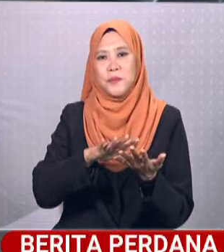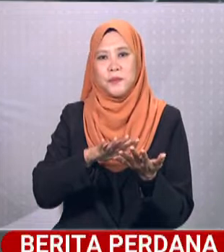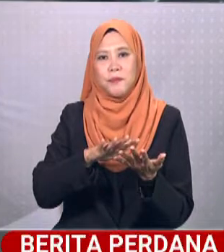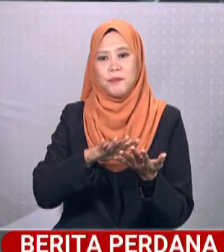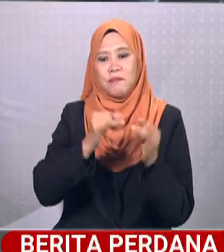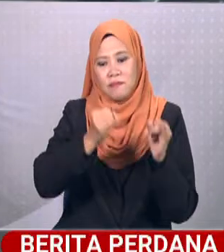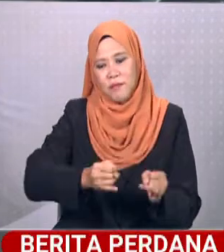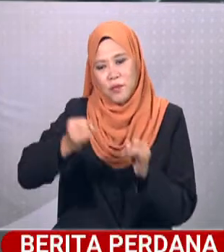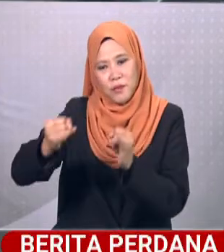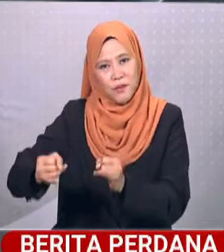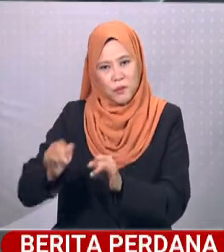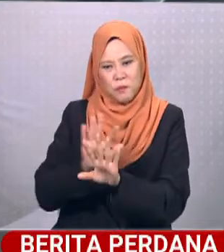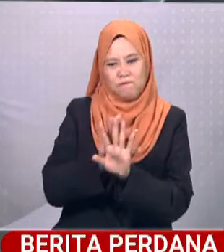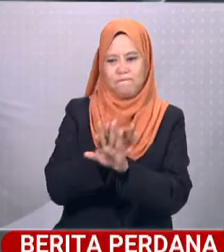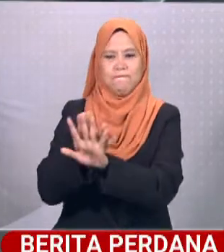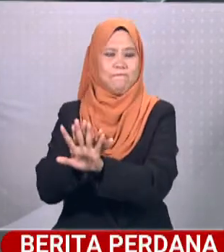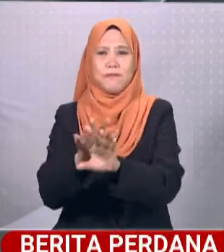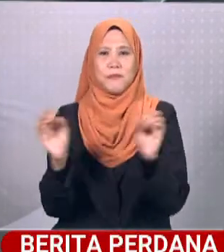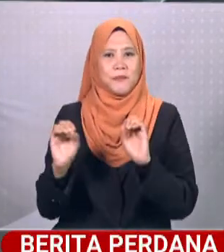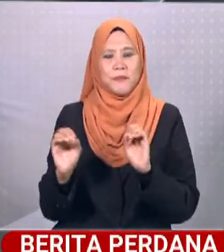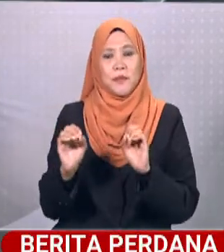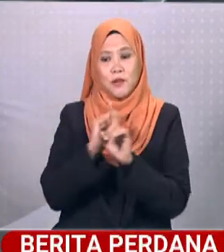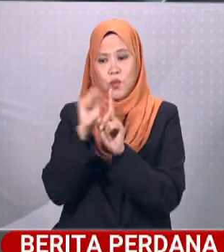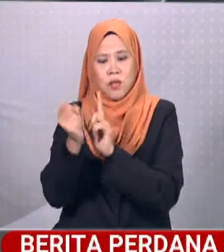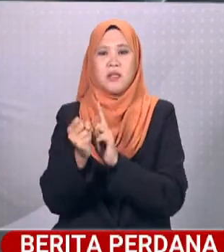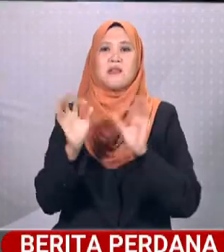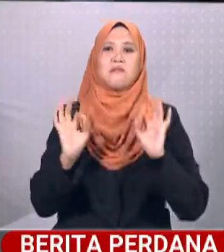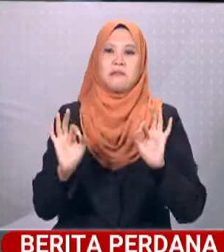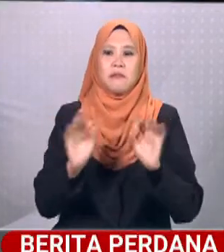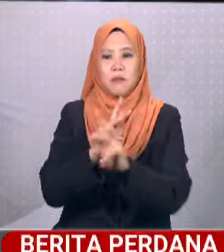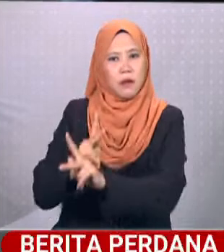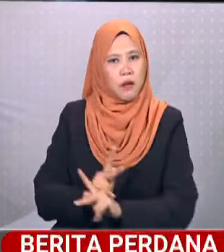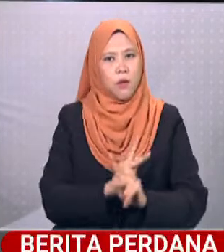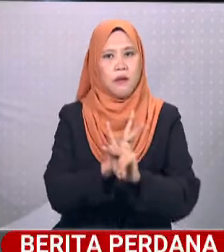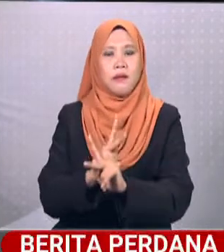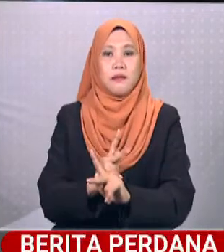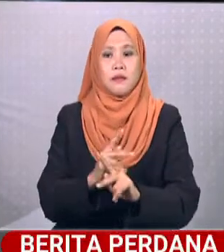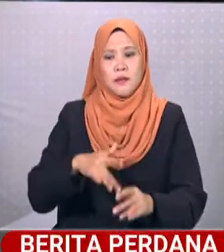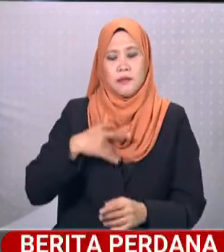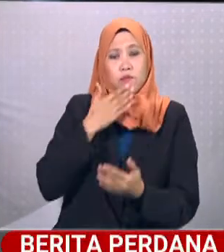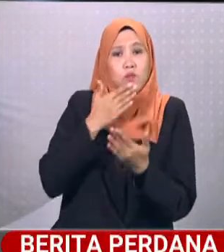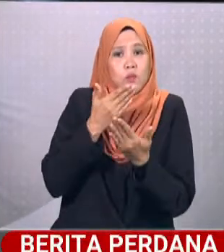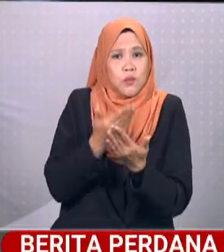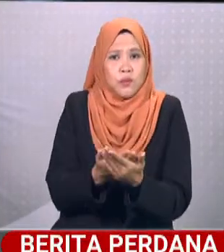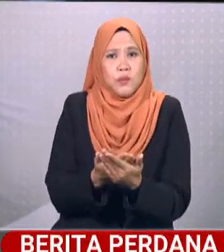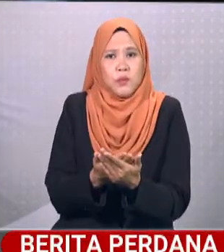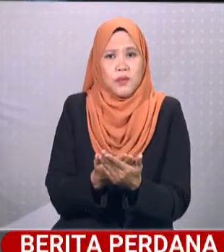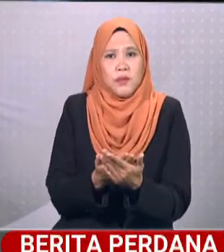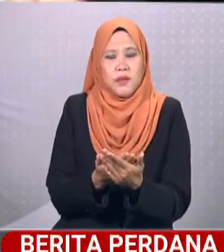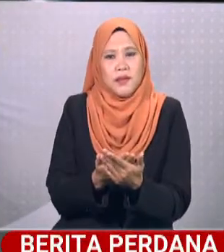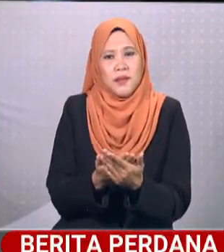apa individu, jadi keadaan tu lebih terkawal lah. Saya rasa bagus sebab tak payah